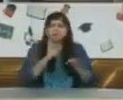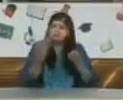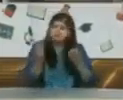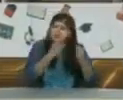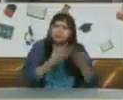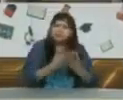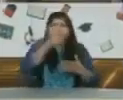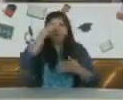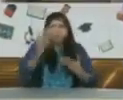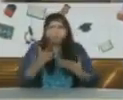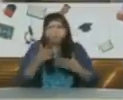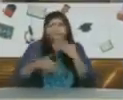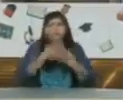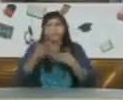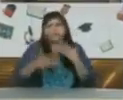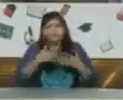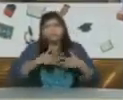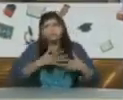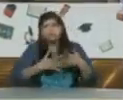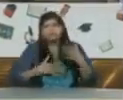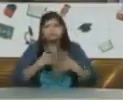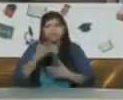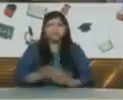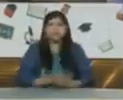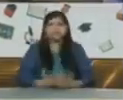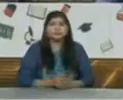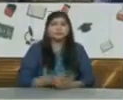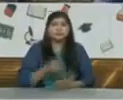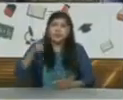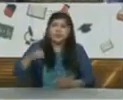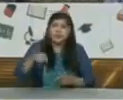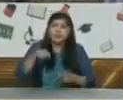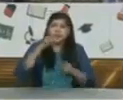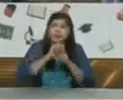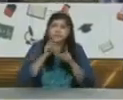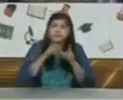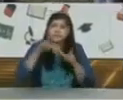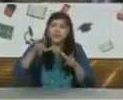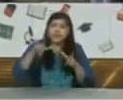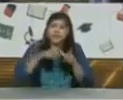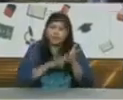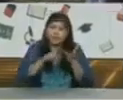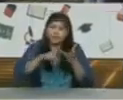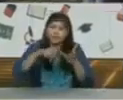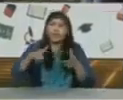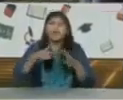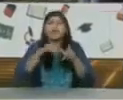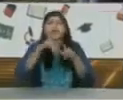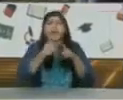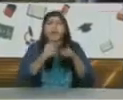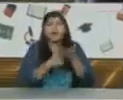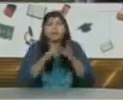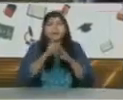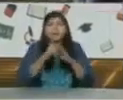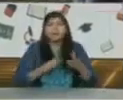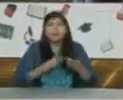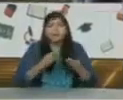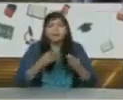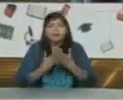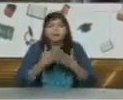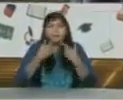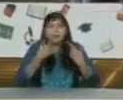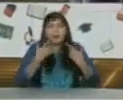पल्लवी, अर्पण, देखिए आप जब ये फियर की, डर की बात करते हैं